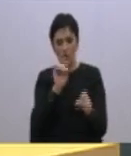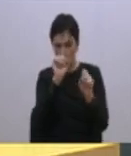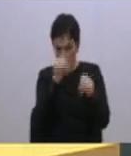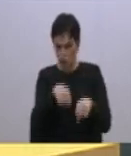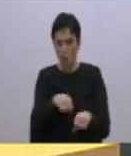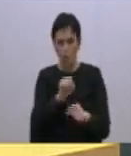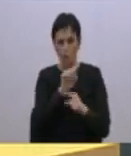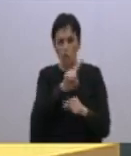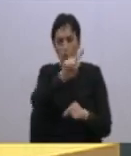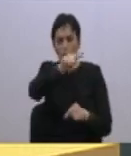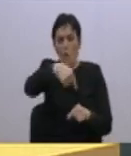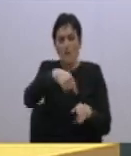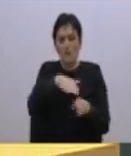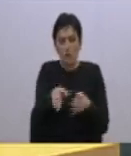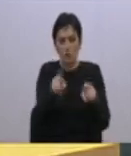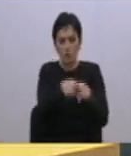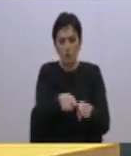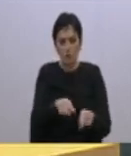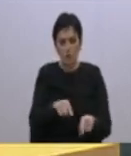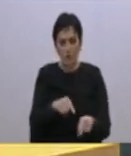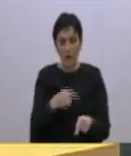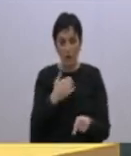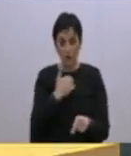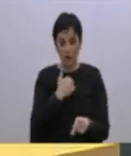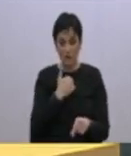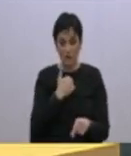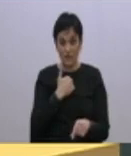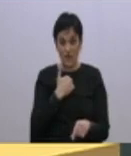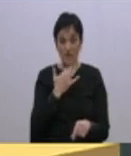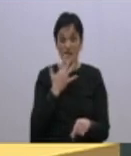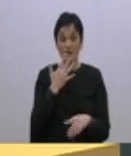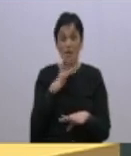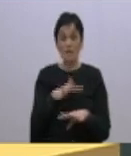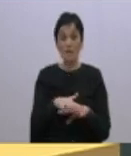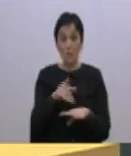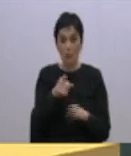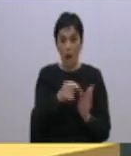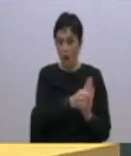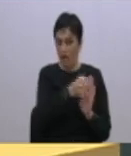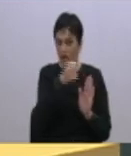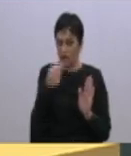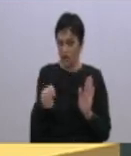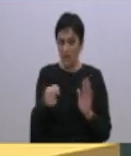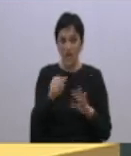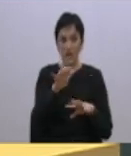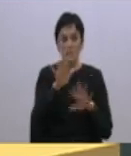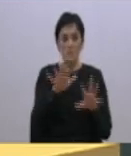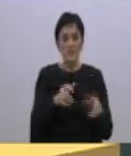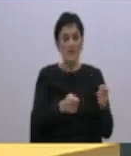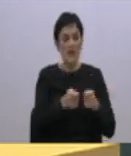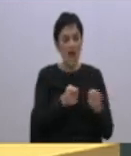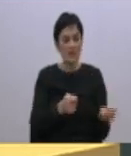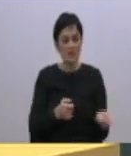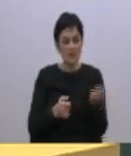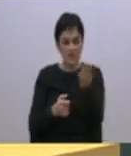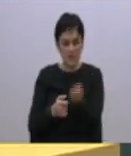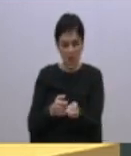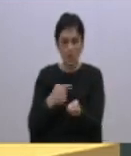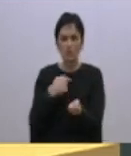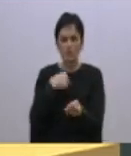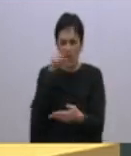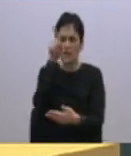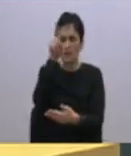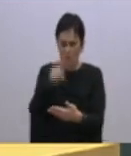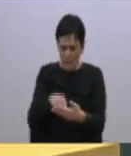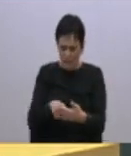მოვალეობის შესრულებაც. და ჩვენ როდესაც ისინი ეროვნულ ბანკში გავამწესეთ პრეზიდენტის წარდგინებით, ჩვენ მათ მივანდეთ